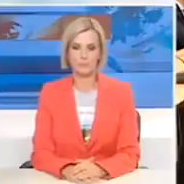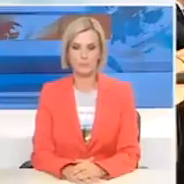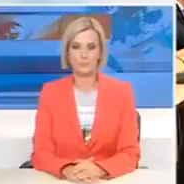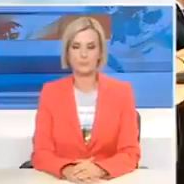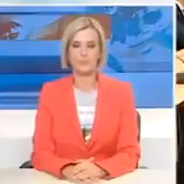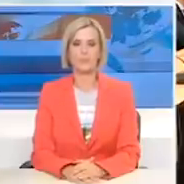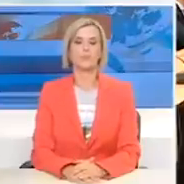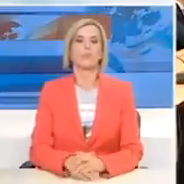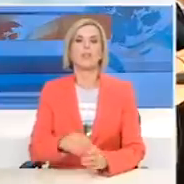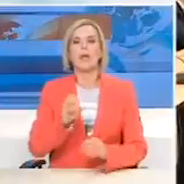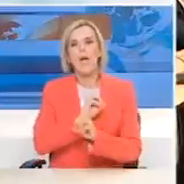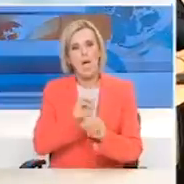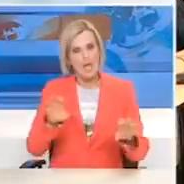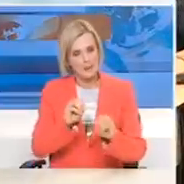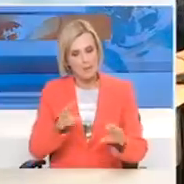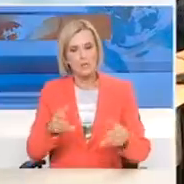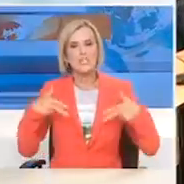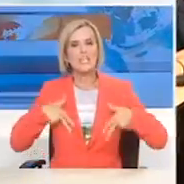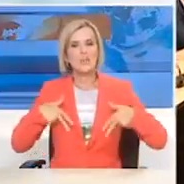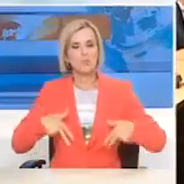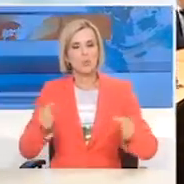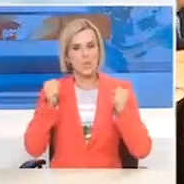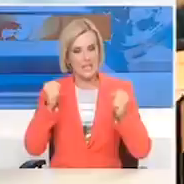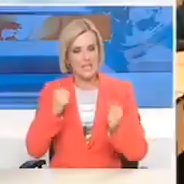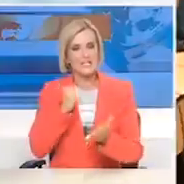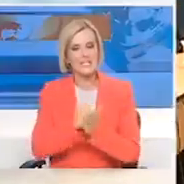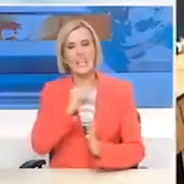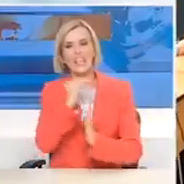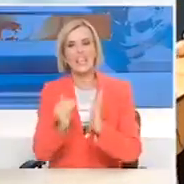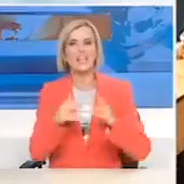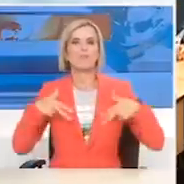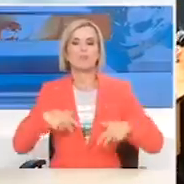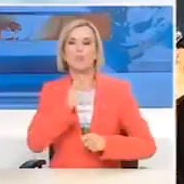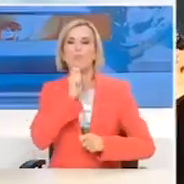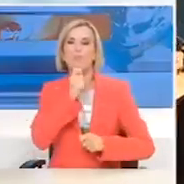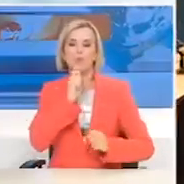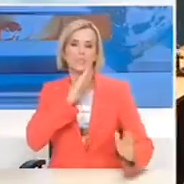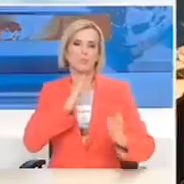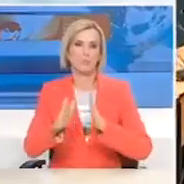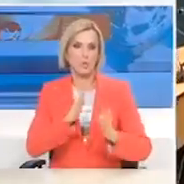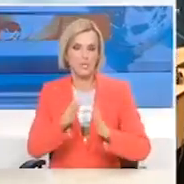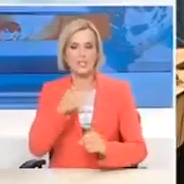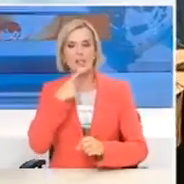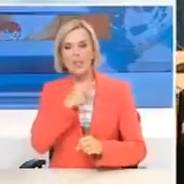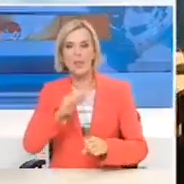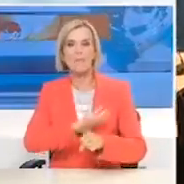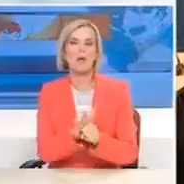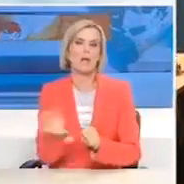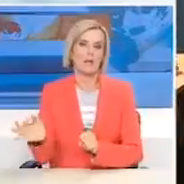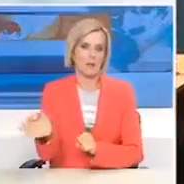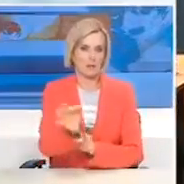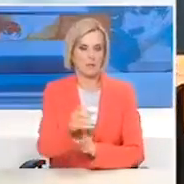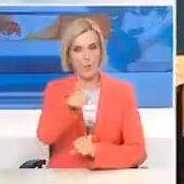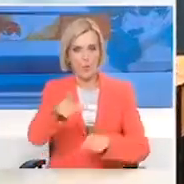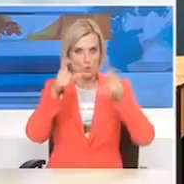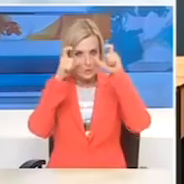Από τον Υφυπουργό Πολιτικής Προστασίας και Ταχύτητας Κρίσεων Νίκο Χαρδαλιά και τον εκπρόσωπο του Υπουργείου Υγείας για τον νέο κορονοϊό καθηγητή Σωτήρη Τσιόδρα,